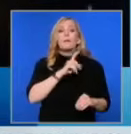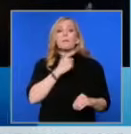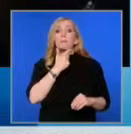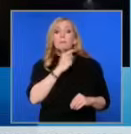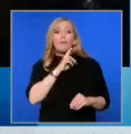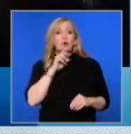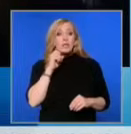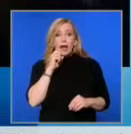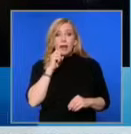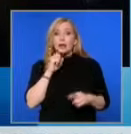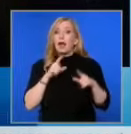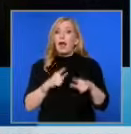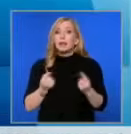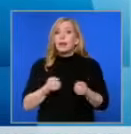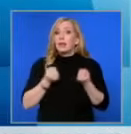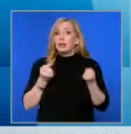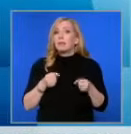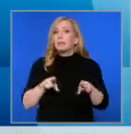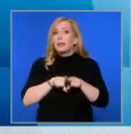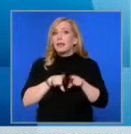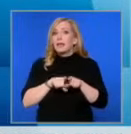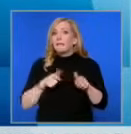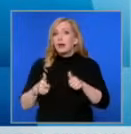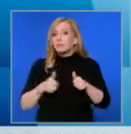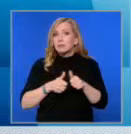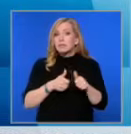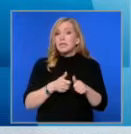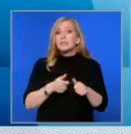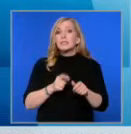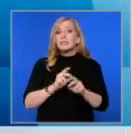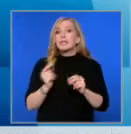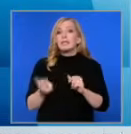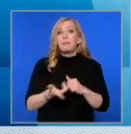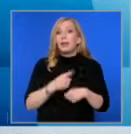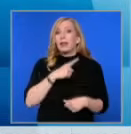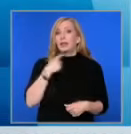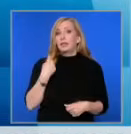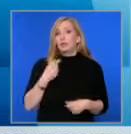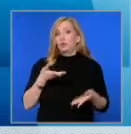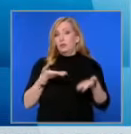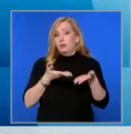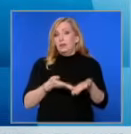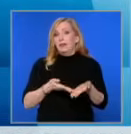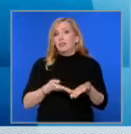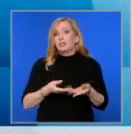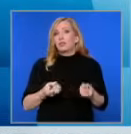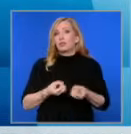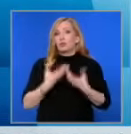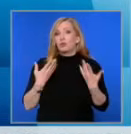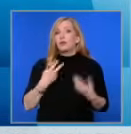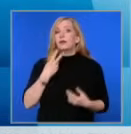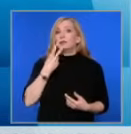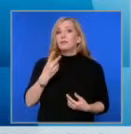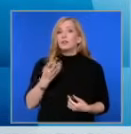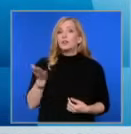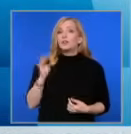при подобни ситуации, за да се избегнат рискове от такъв тип инциденти. Чуйте